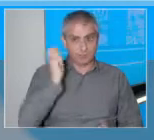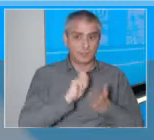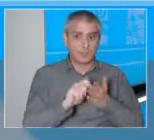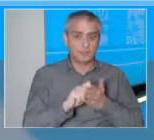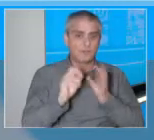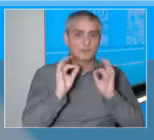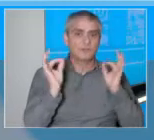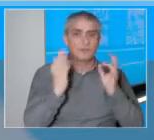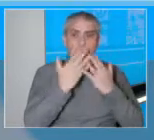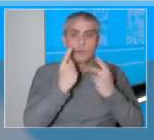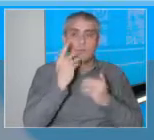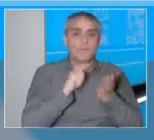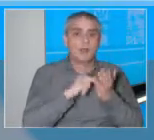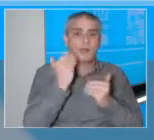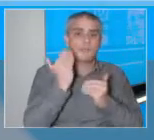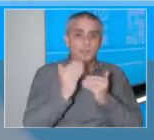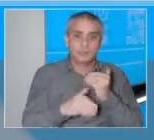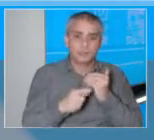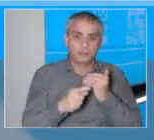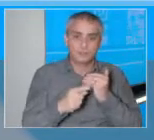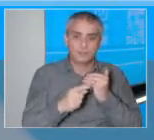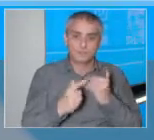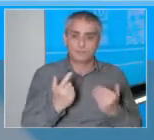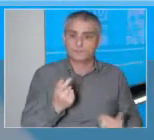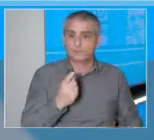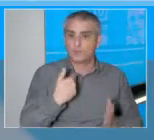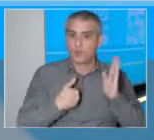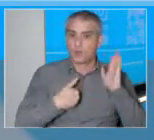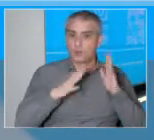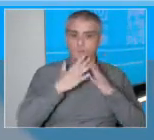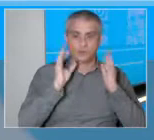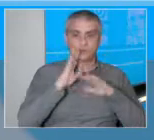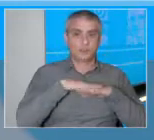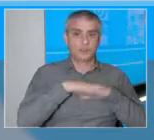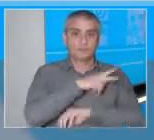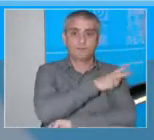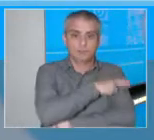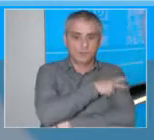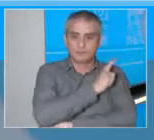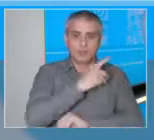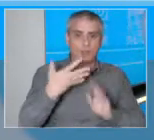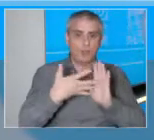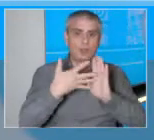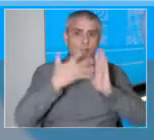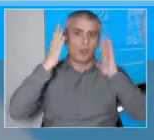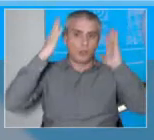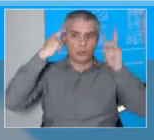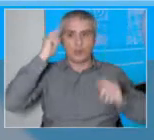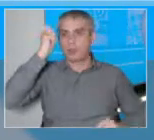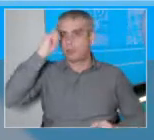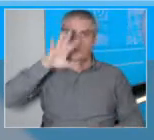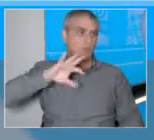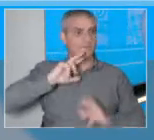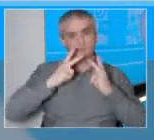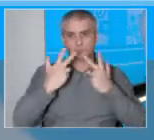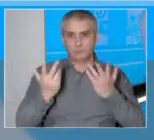ממש באותיות קידוש לבנה. כי בסופו של דבר, הרוב המוחלט של תפקיד המשטרה בסוף זה לא חקירות כאלה מתוחכמות של נבחרי